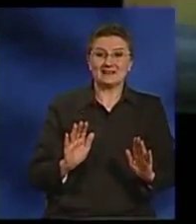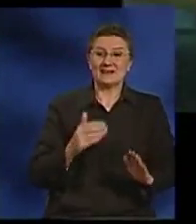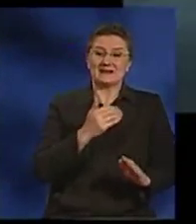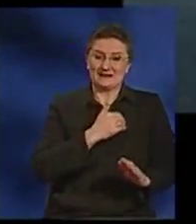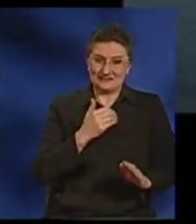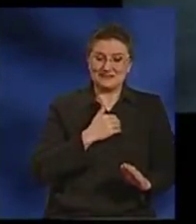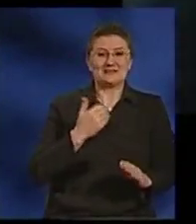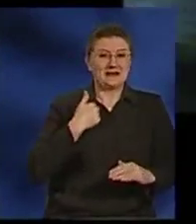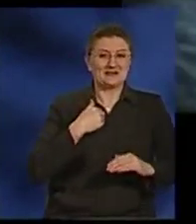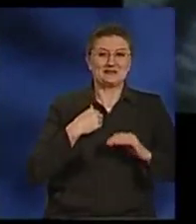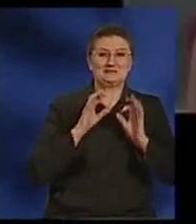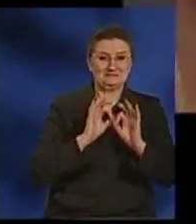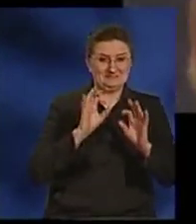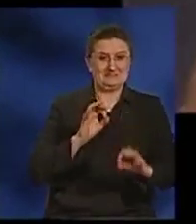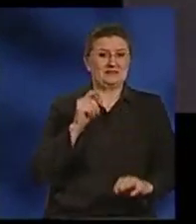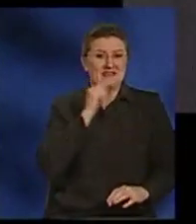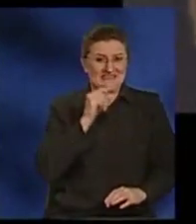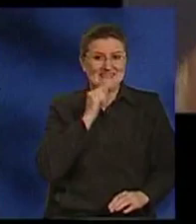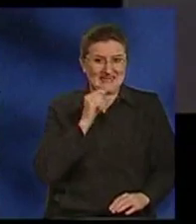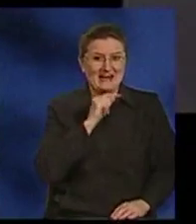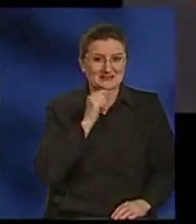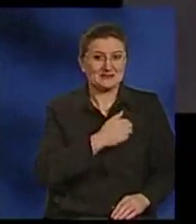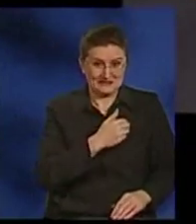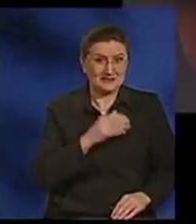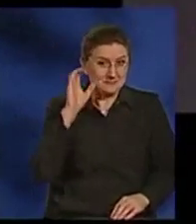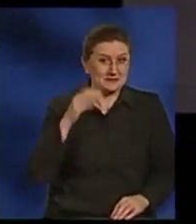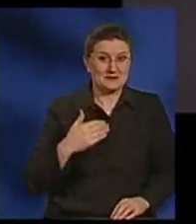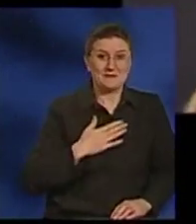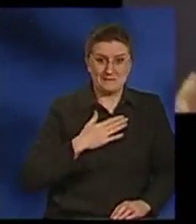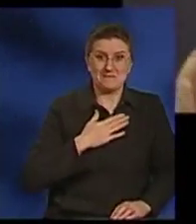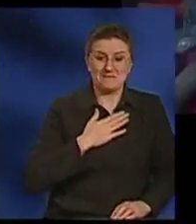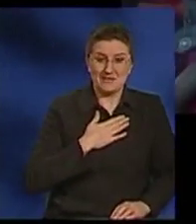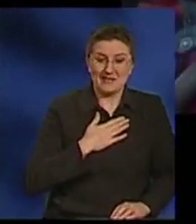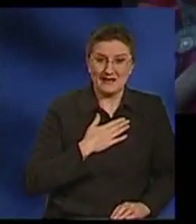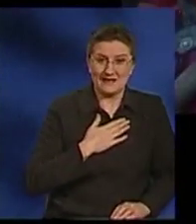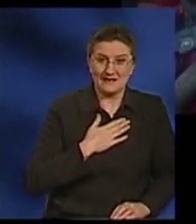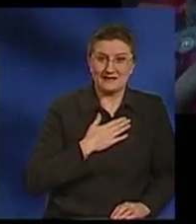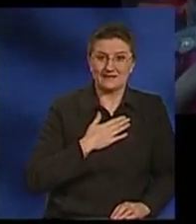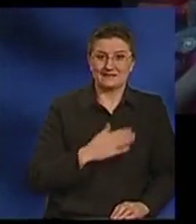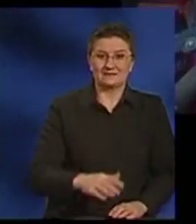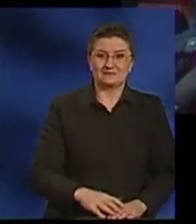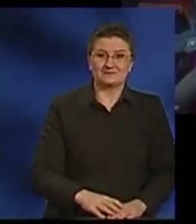послушать анекдотец Один цыпленок говорил, что в юности Он был самым красивым желтком на свете